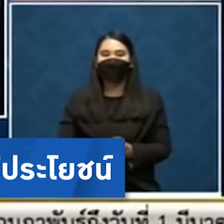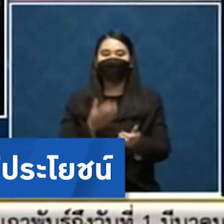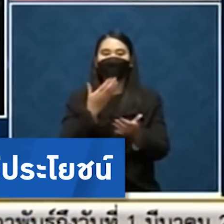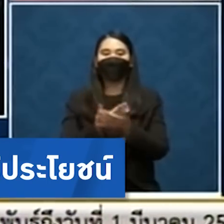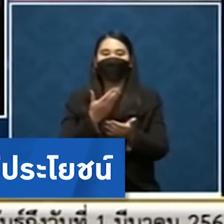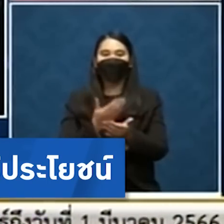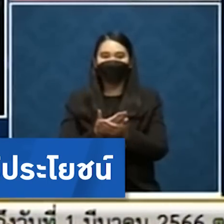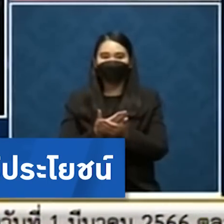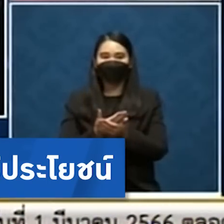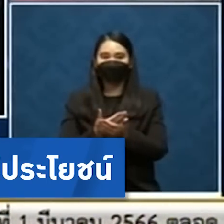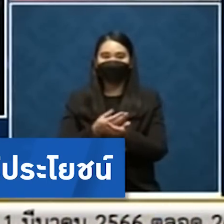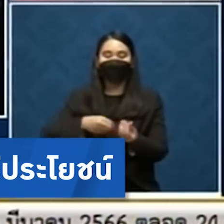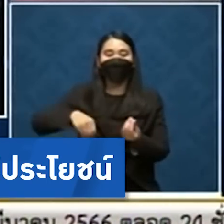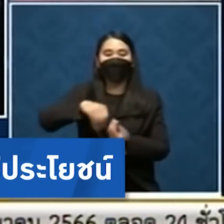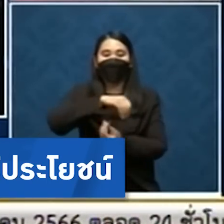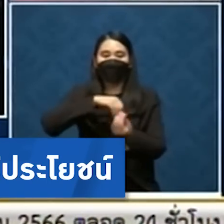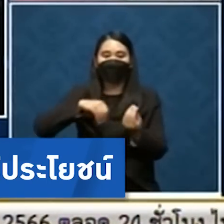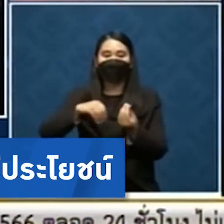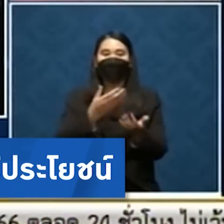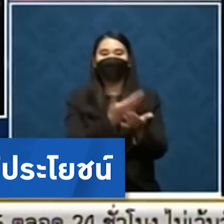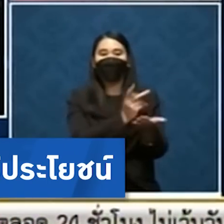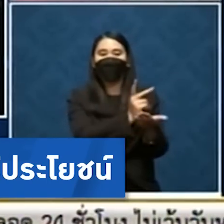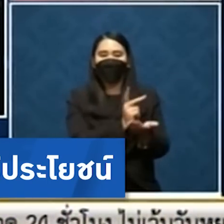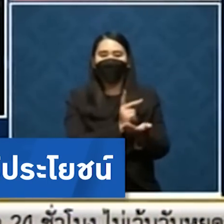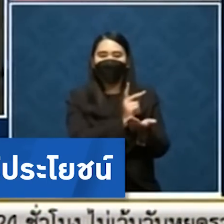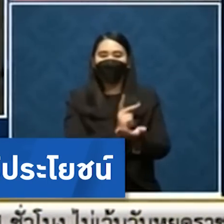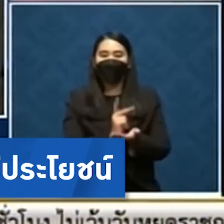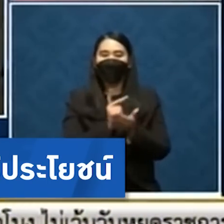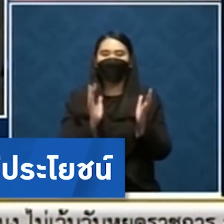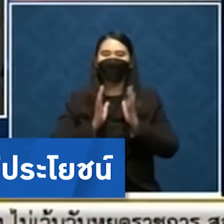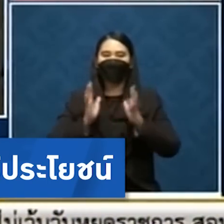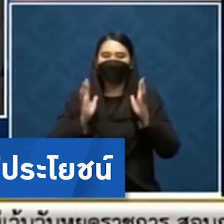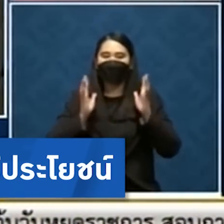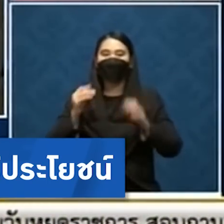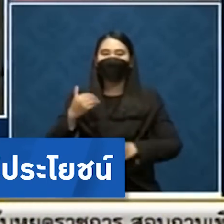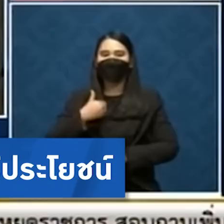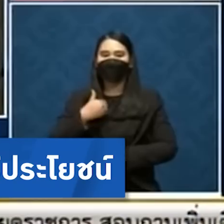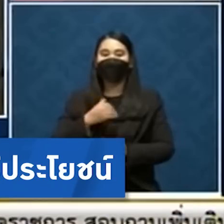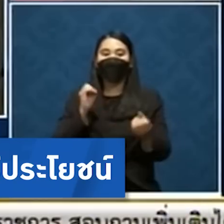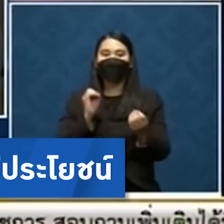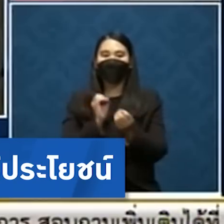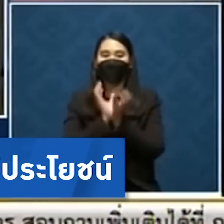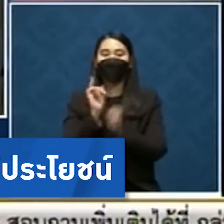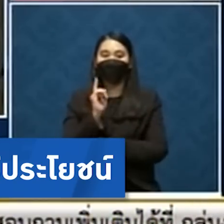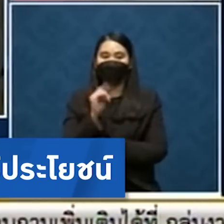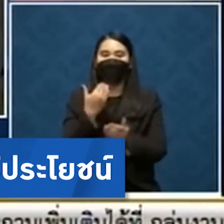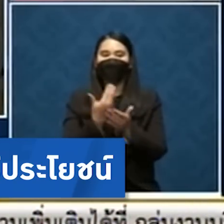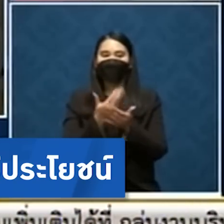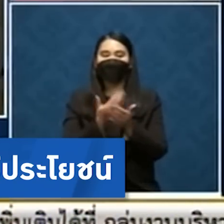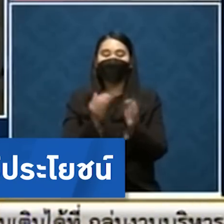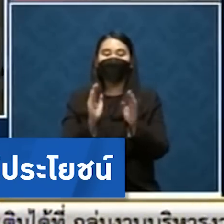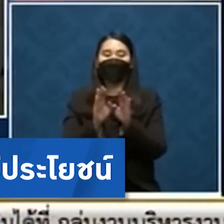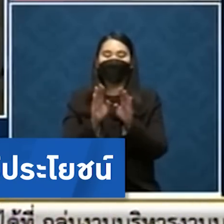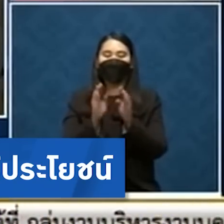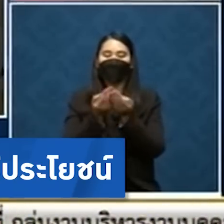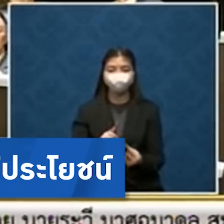เชิงตีฝีปากมากกว่าทำไม่สำเร็จแต่ก็ยังอยากเป็นนายกต่อไปส่วนวันนี้นะครับส.สเพื่อไทยหลายคนนะครับดาน่าถล่ม